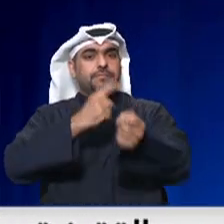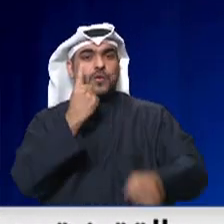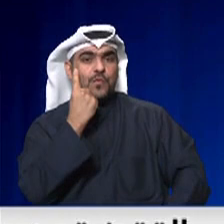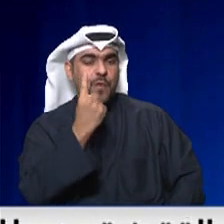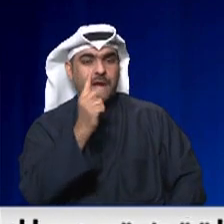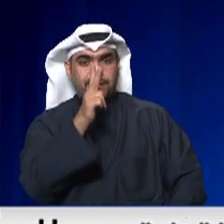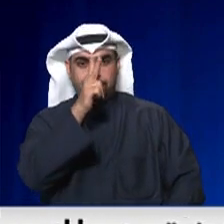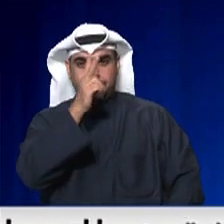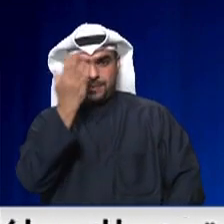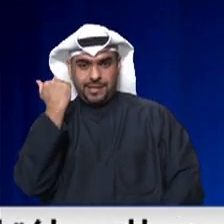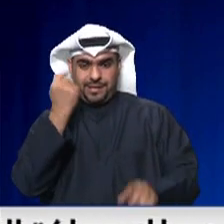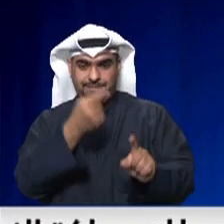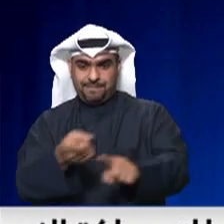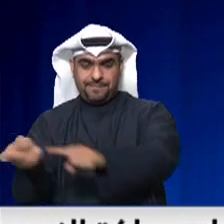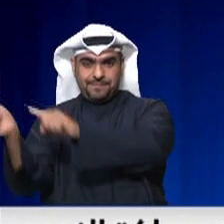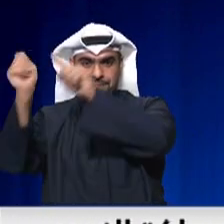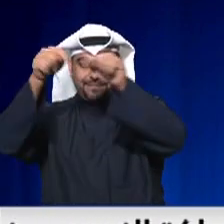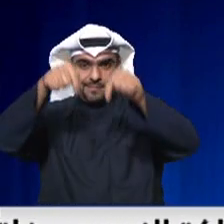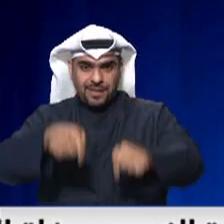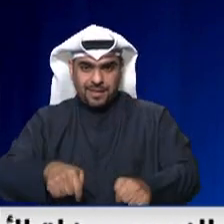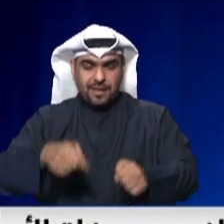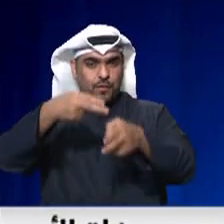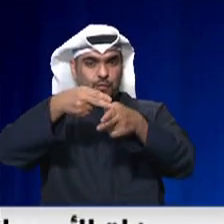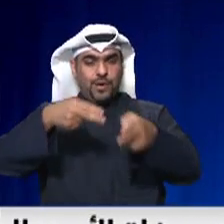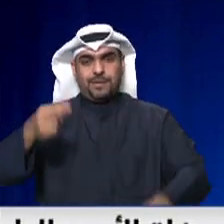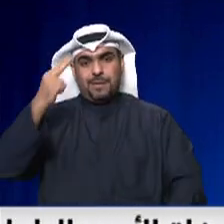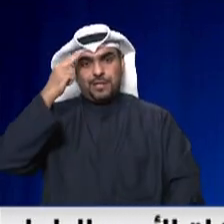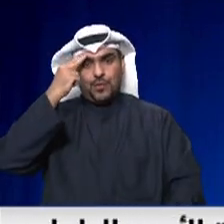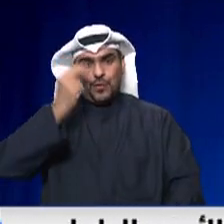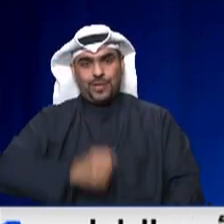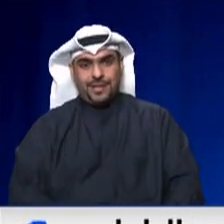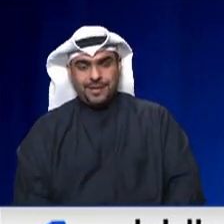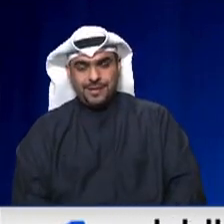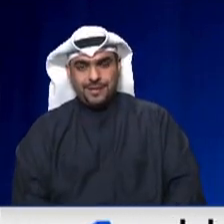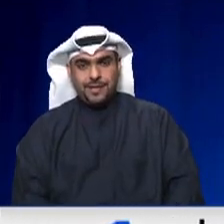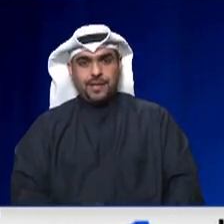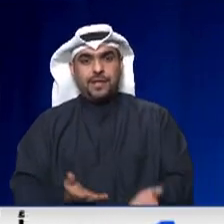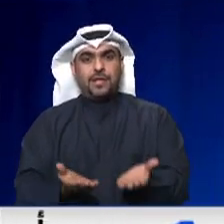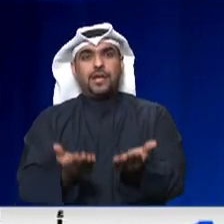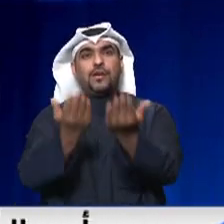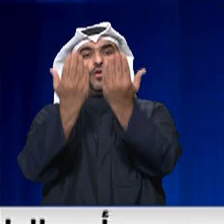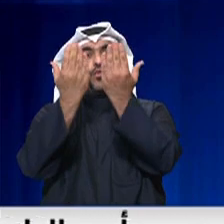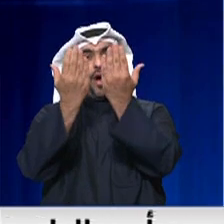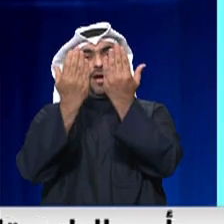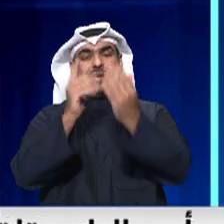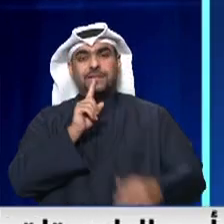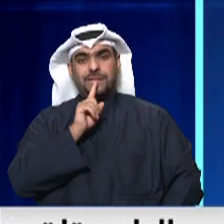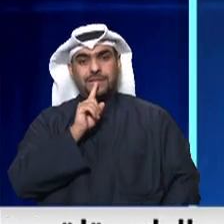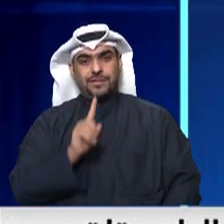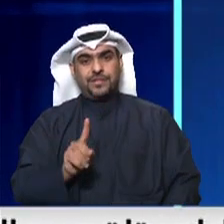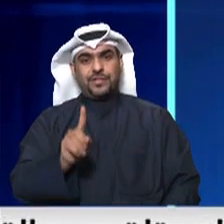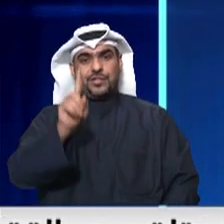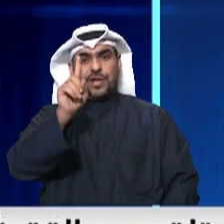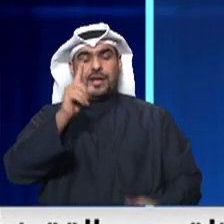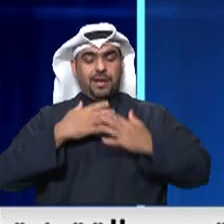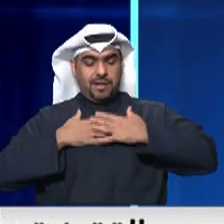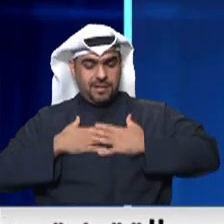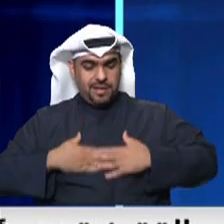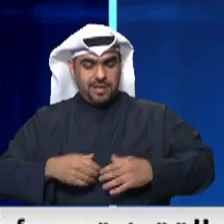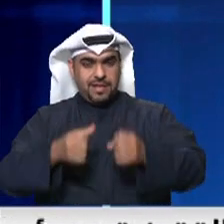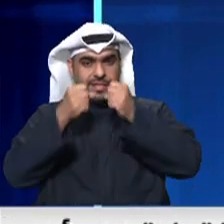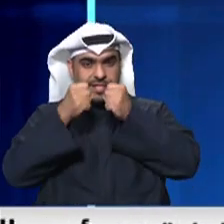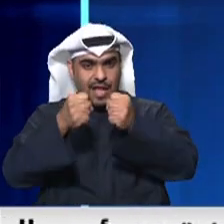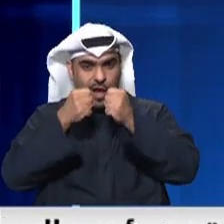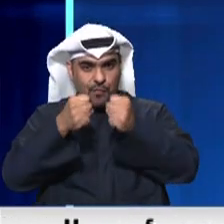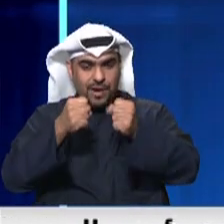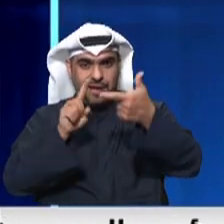دوله الكويت والمملكه العربيه السعوديه الشقيقه سائلا سموه المولى تعالى ان يديم على سموه